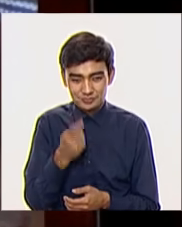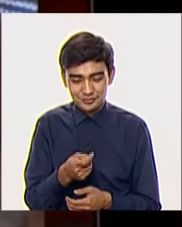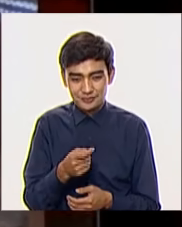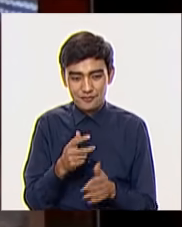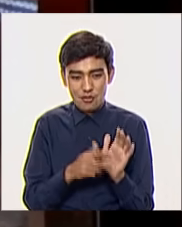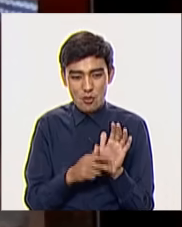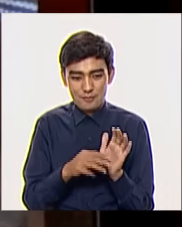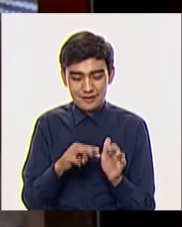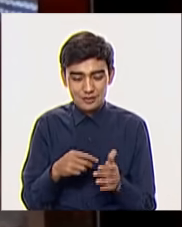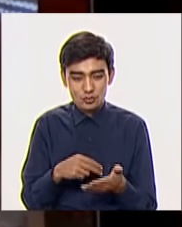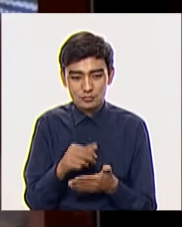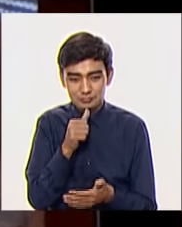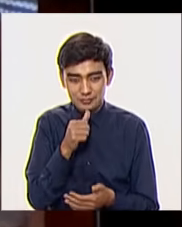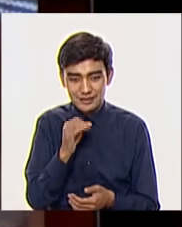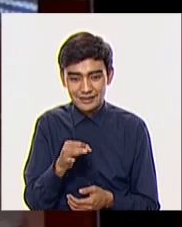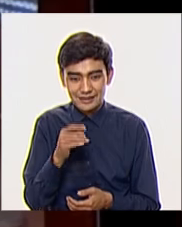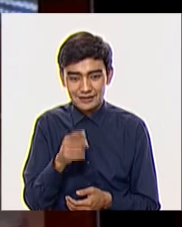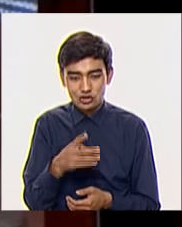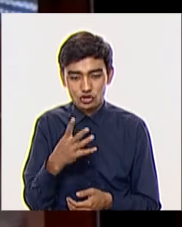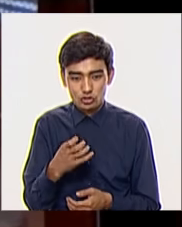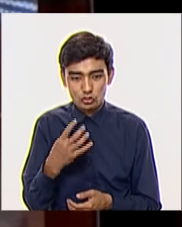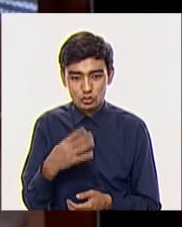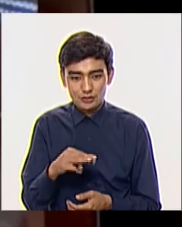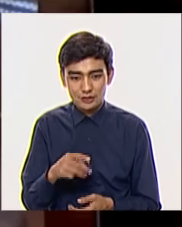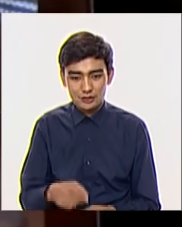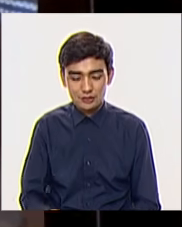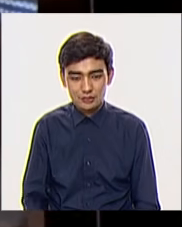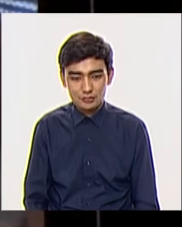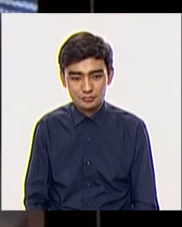по 80 тенге. Итого 1440 тенге.